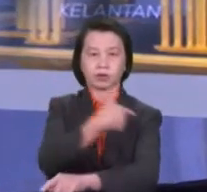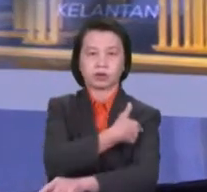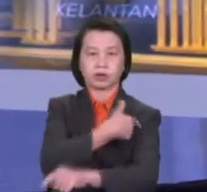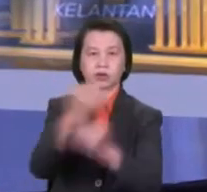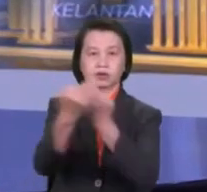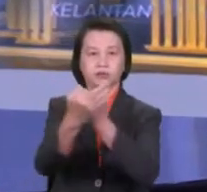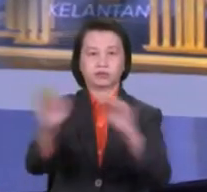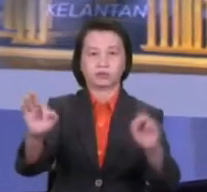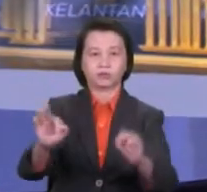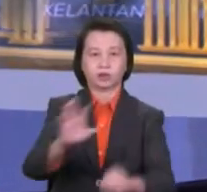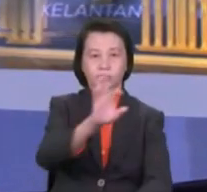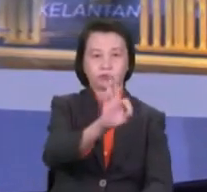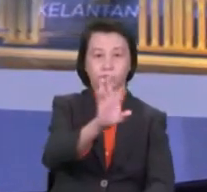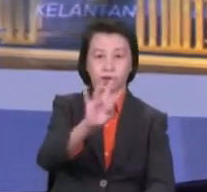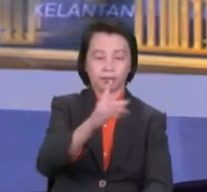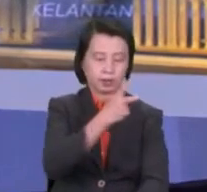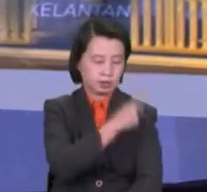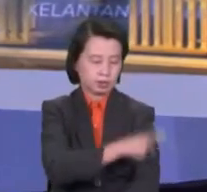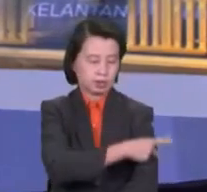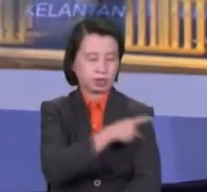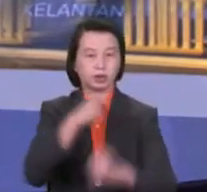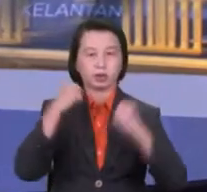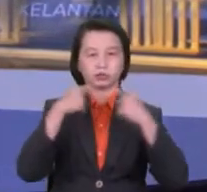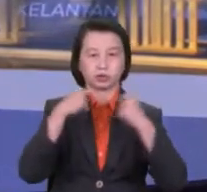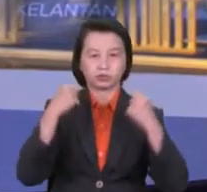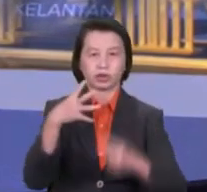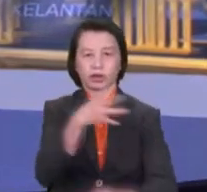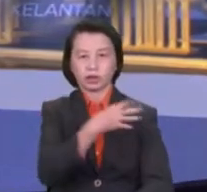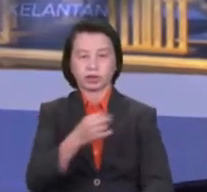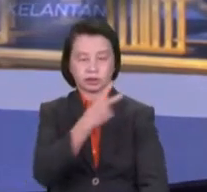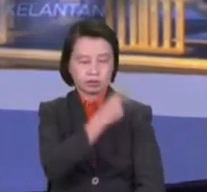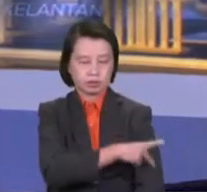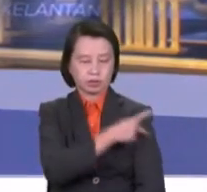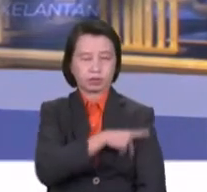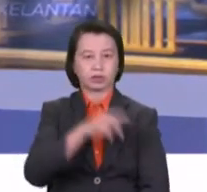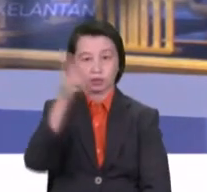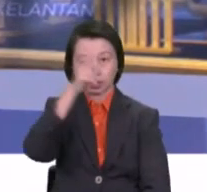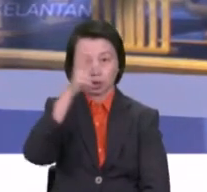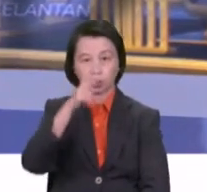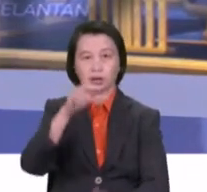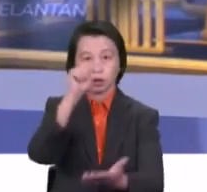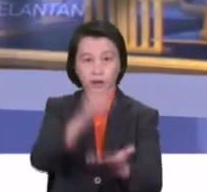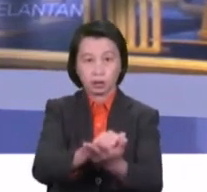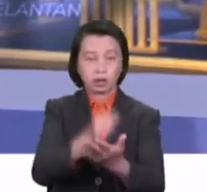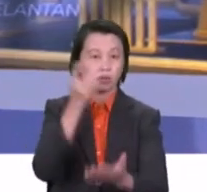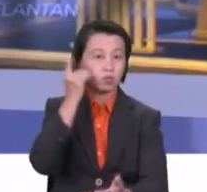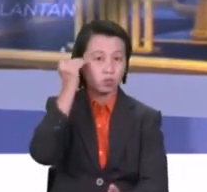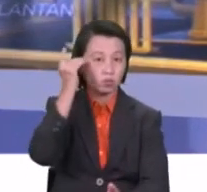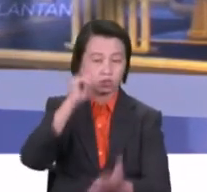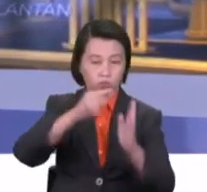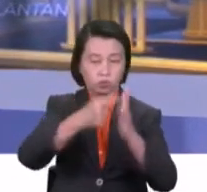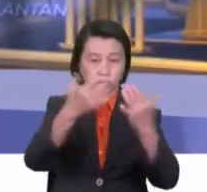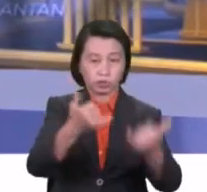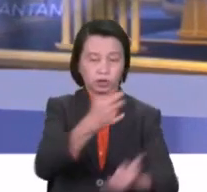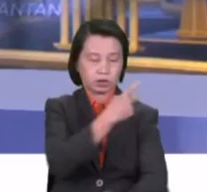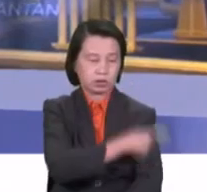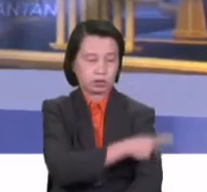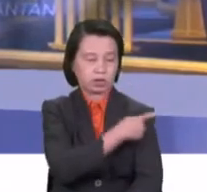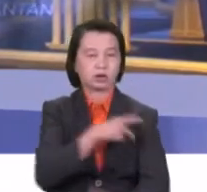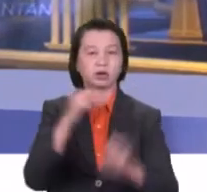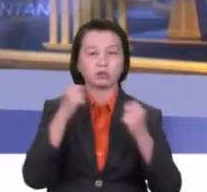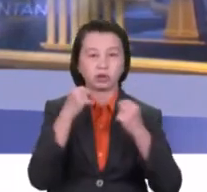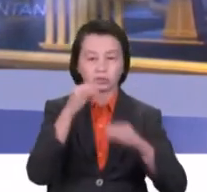percuma di 98 klinik swasta selain klinik kerajaan tempahan vaksin bagi golongan dewasa bermula hari ini di klinik swasta